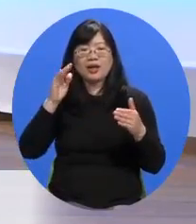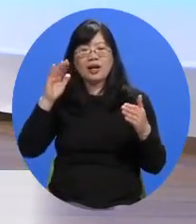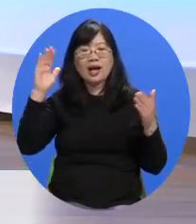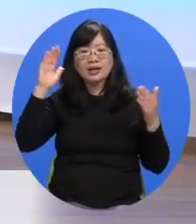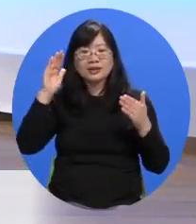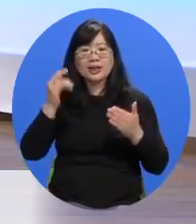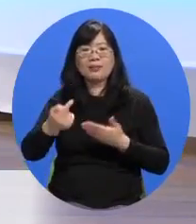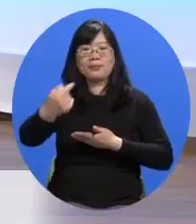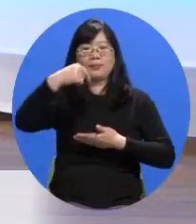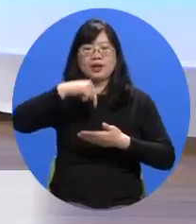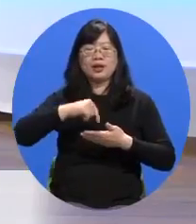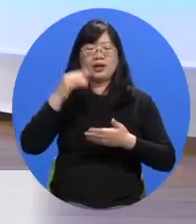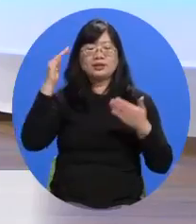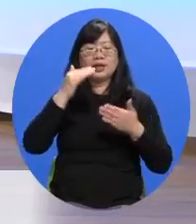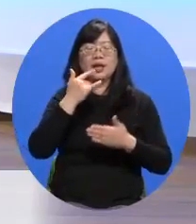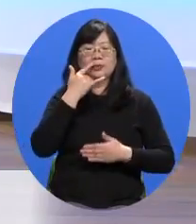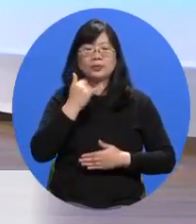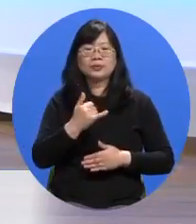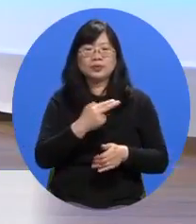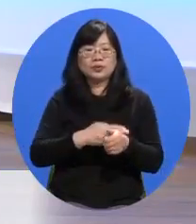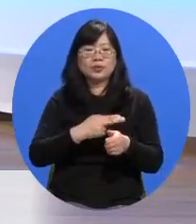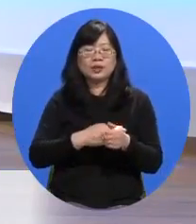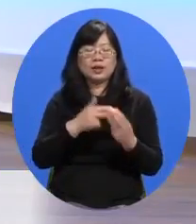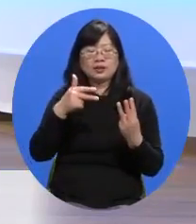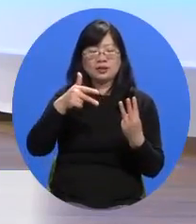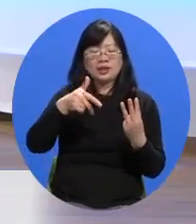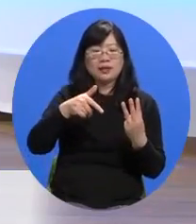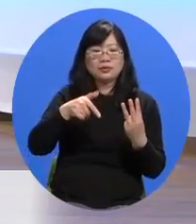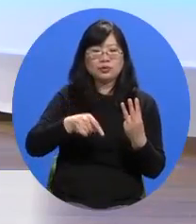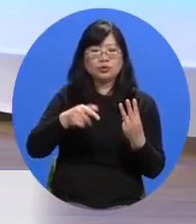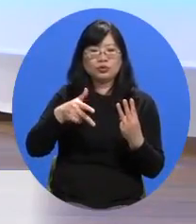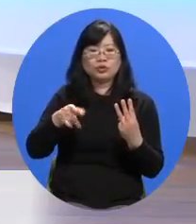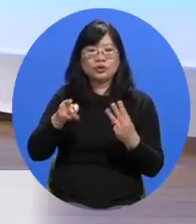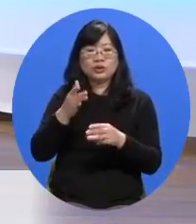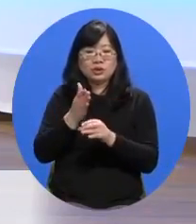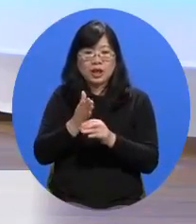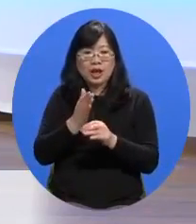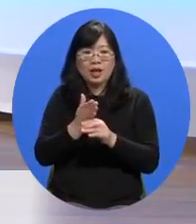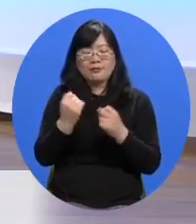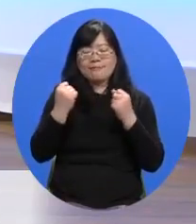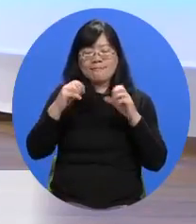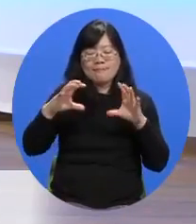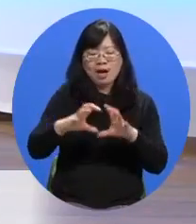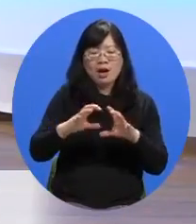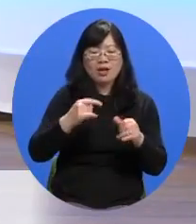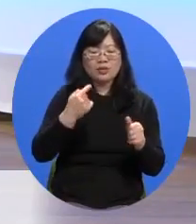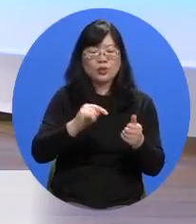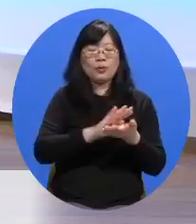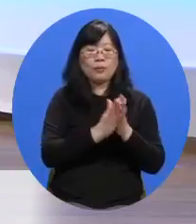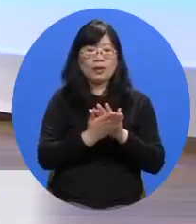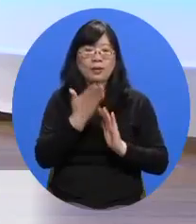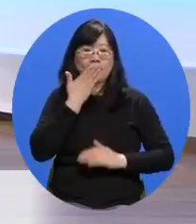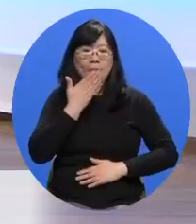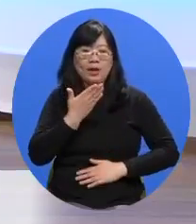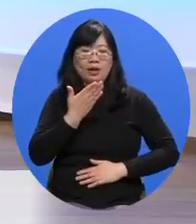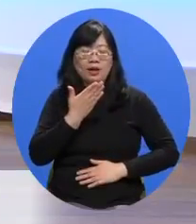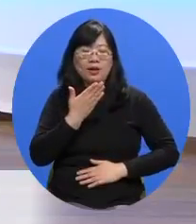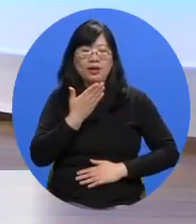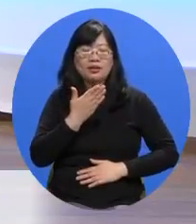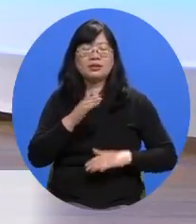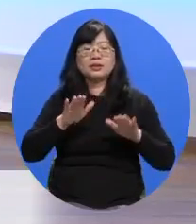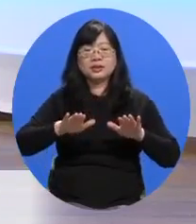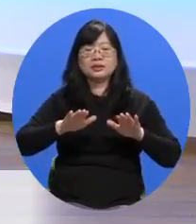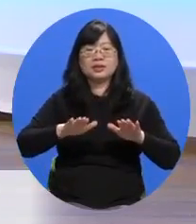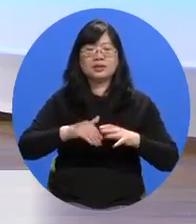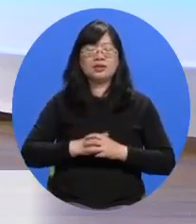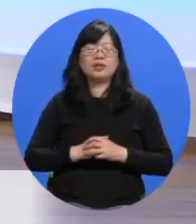그래서 학생, 학부모, 교사 이렇게 삼주체가 힘을 모을 때 교육은 변화될 거다 이렇게 얘기하는데 자 여기에서